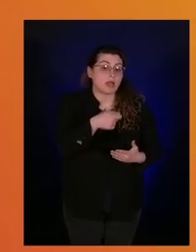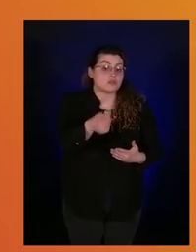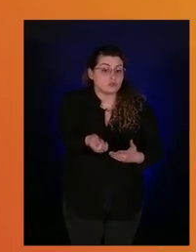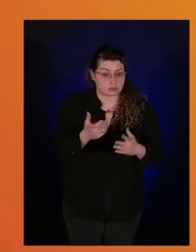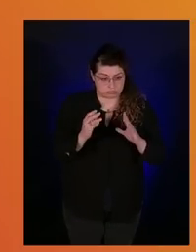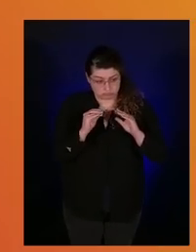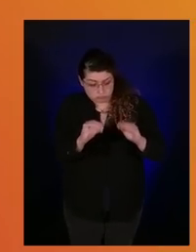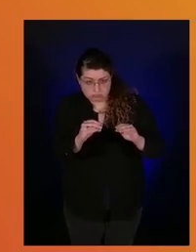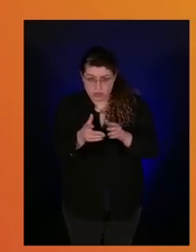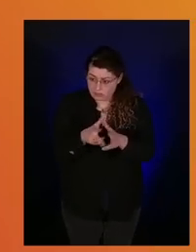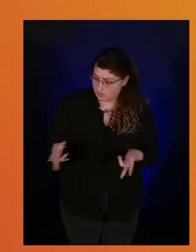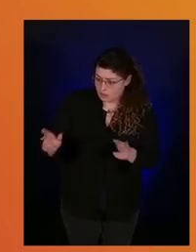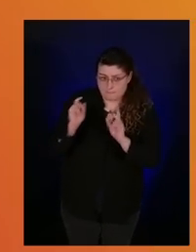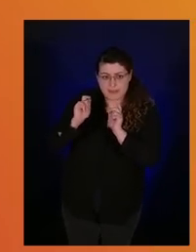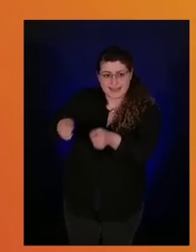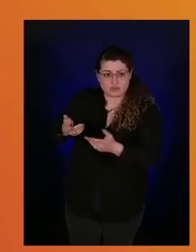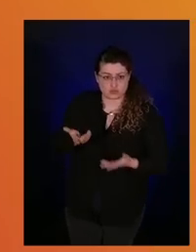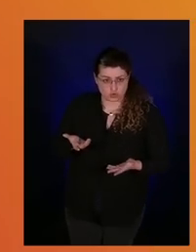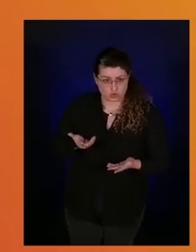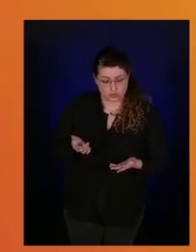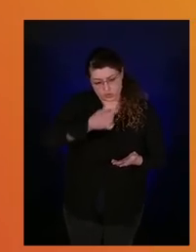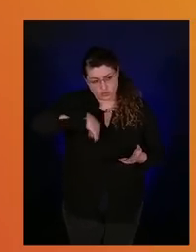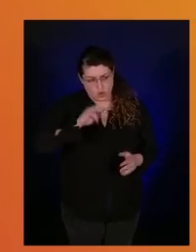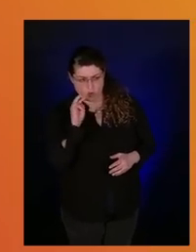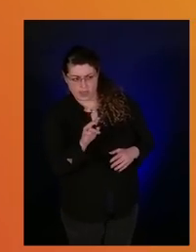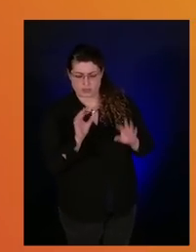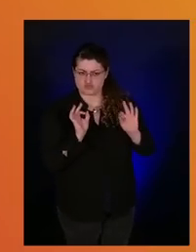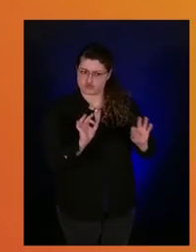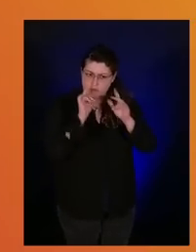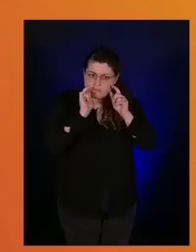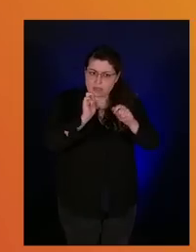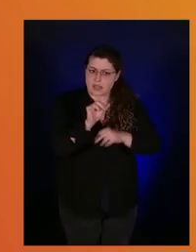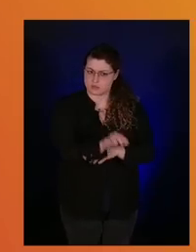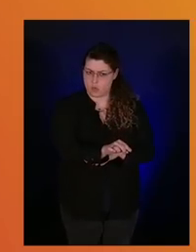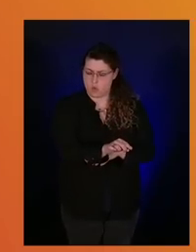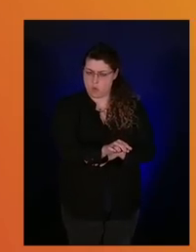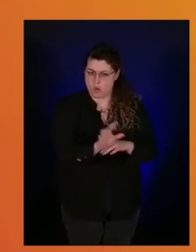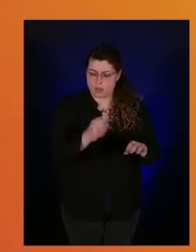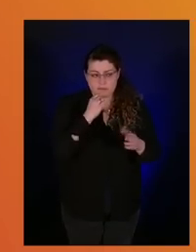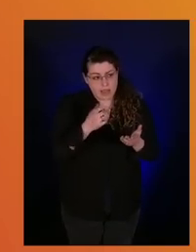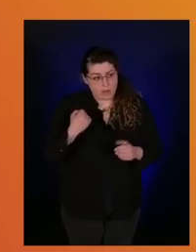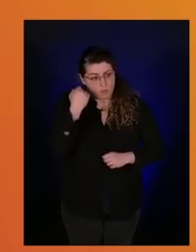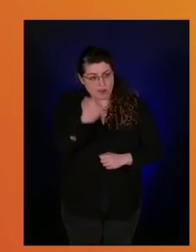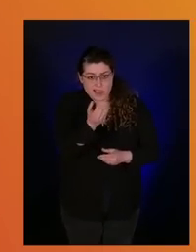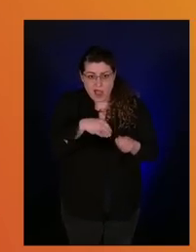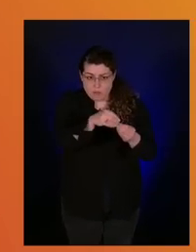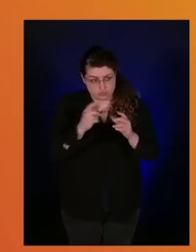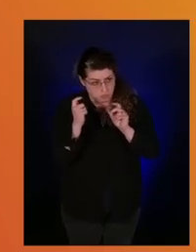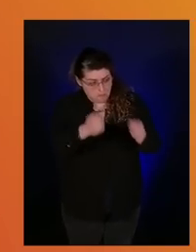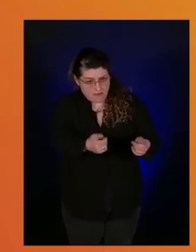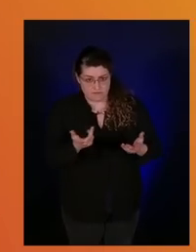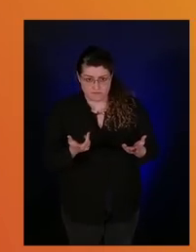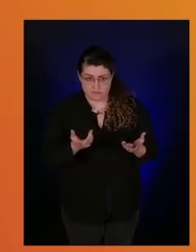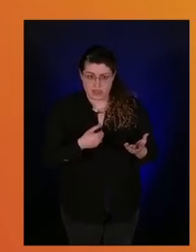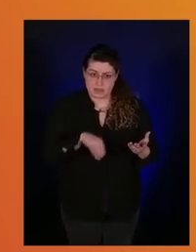pendant la mandature, nous le regardons avec attention. Des moyens supplémentaires ont été attribués